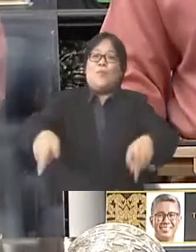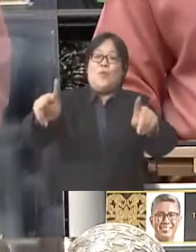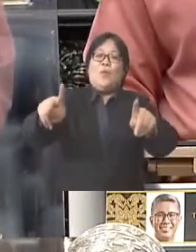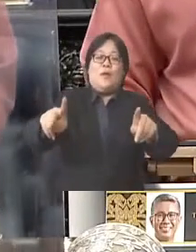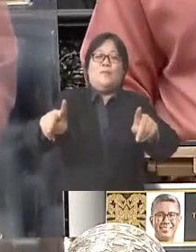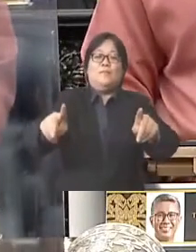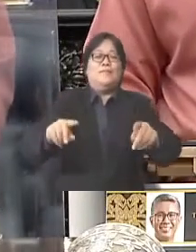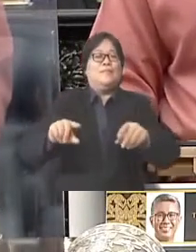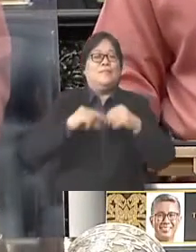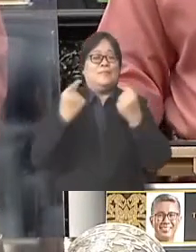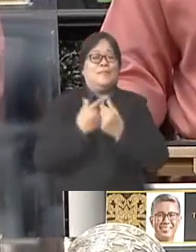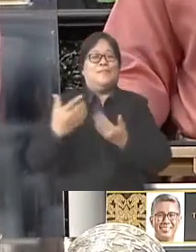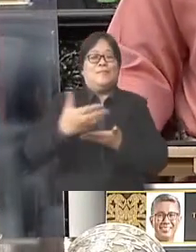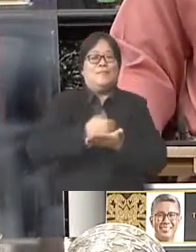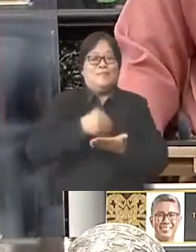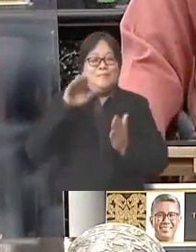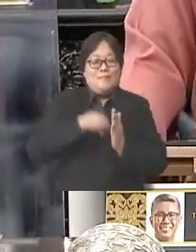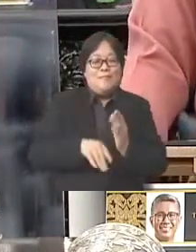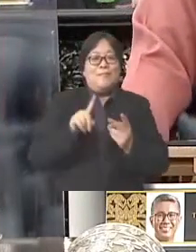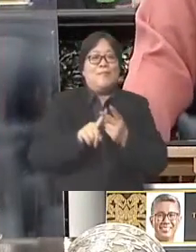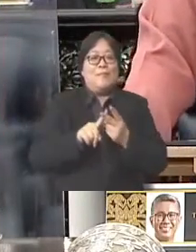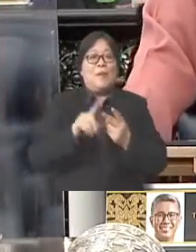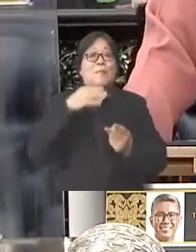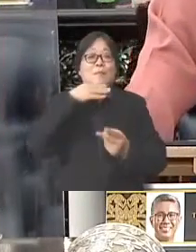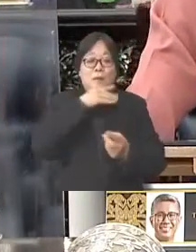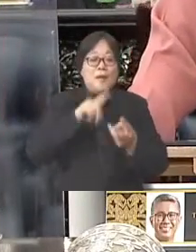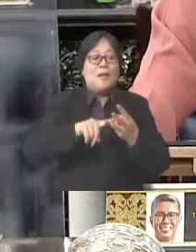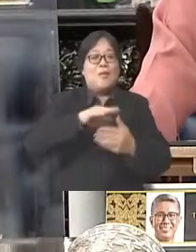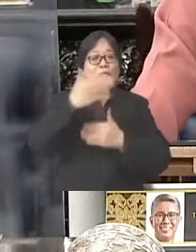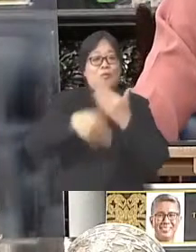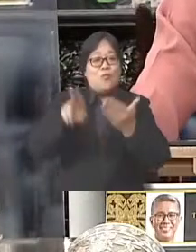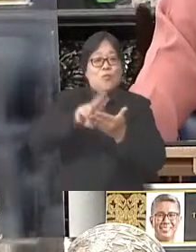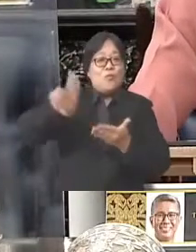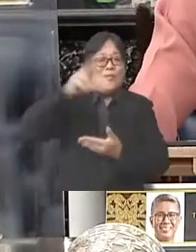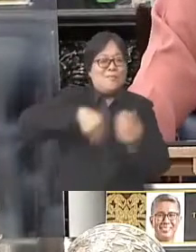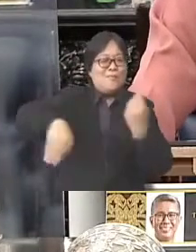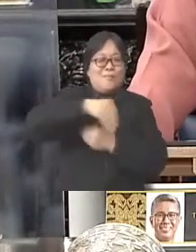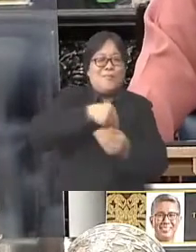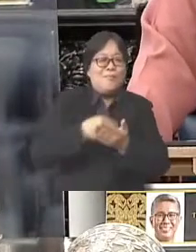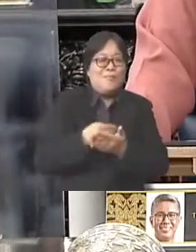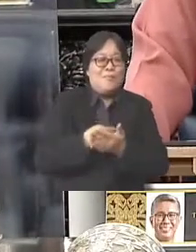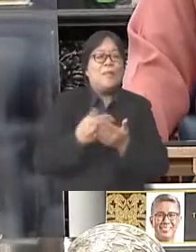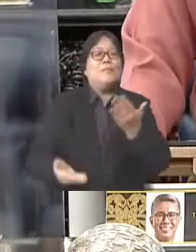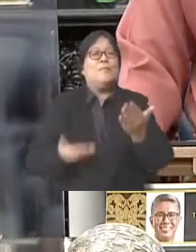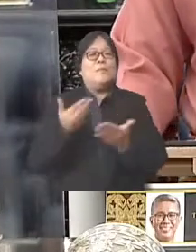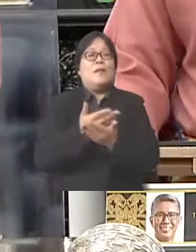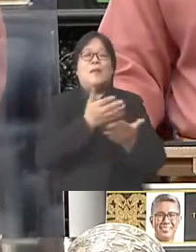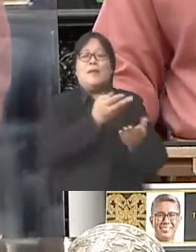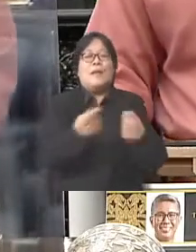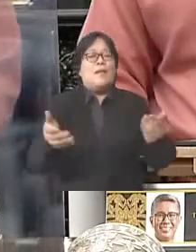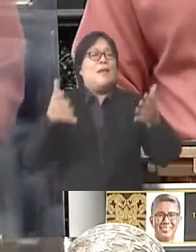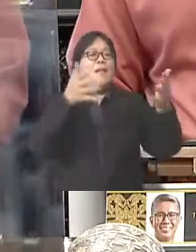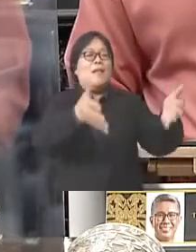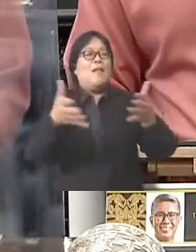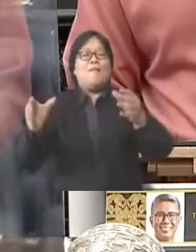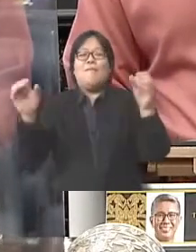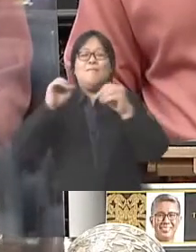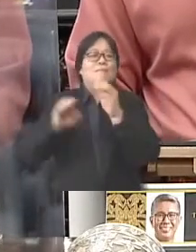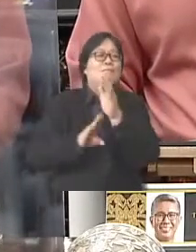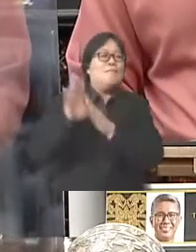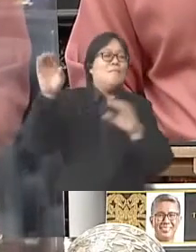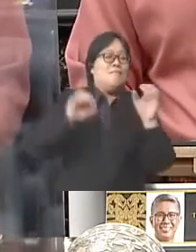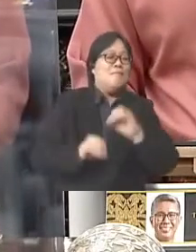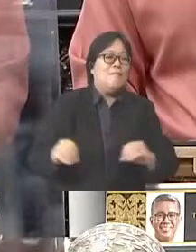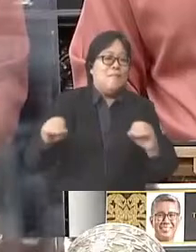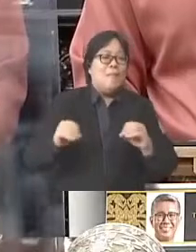peluang kepada golongan berpendapatan rendah dan beliau termasuk gangguan untuk menjana pendapatan dicadangkan tanah terbiasa dan tidak dibangunkan milik